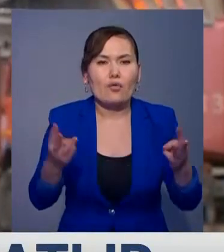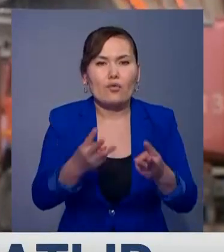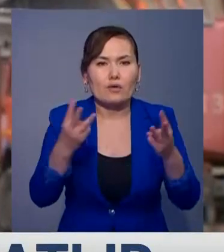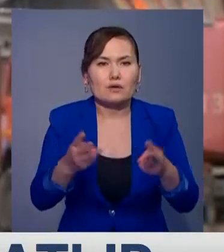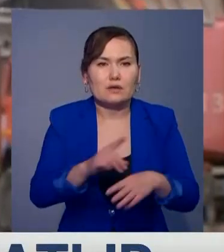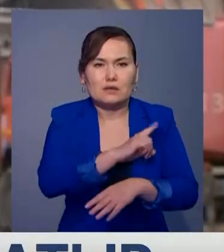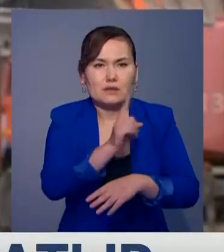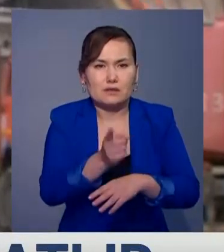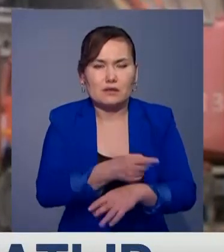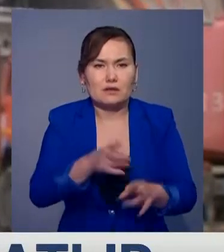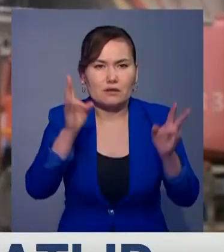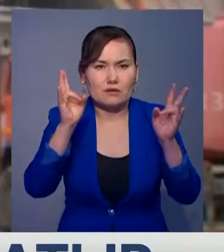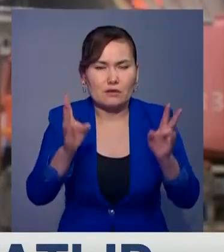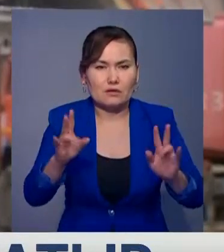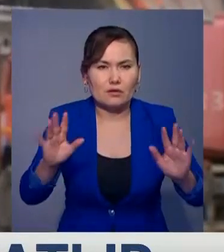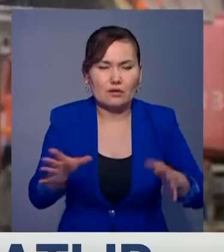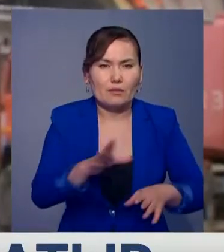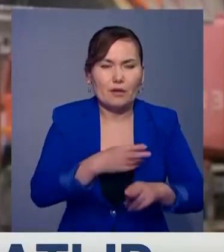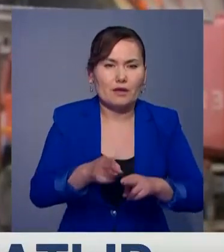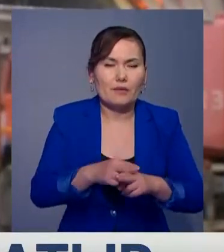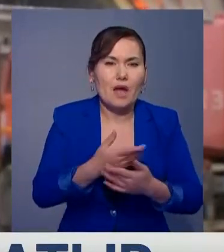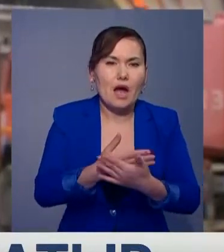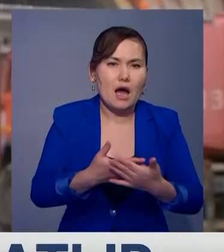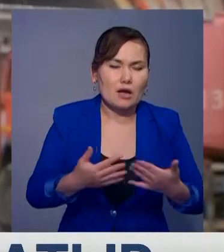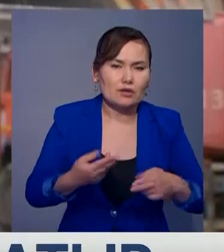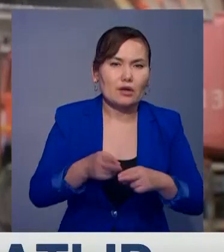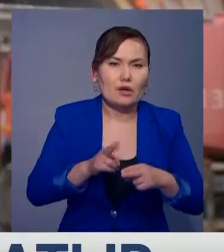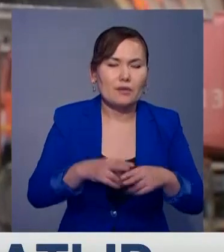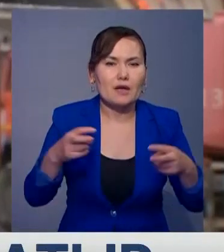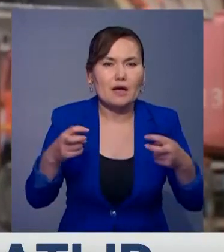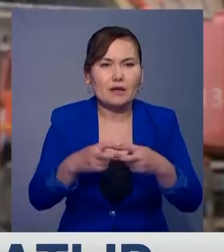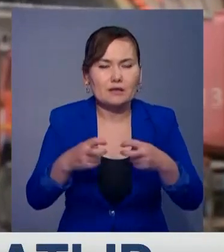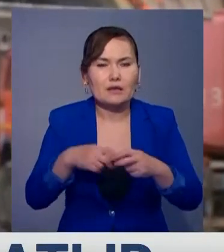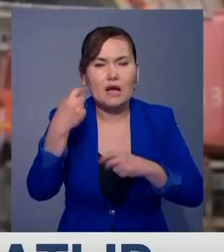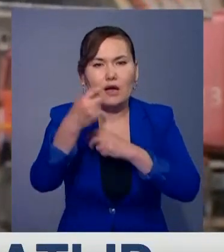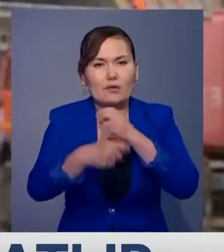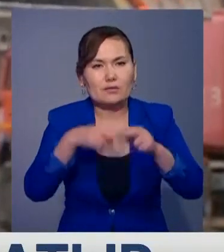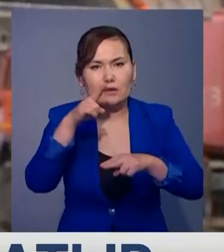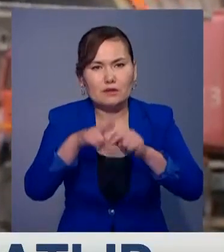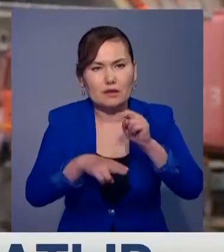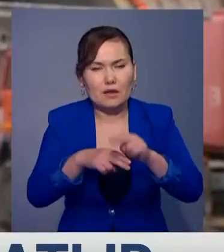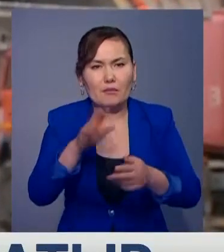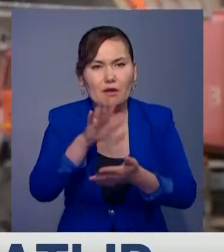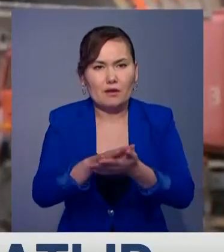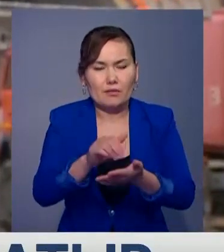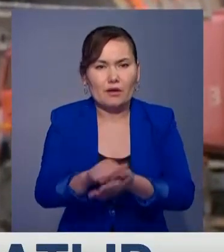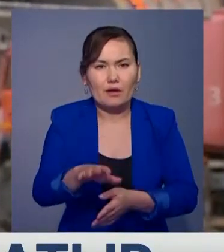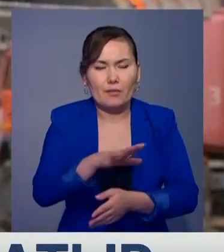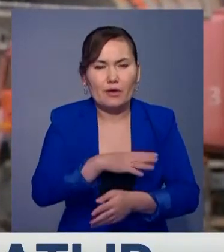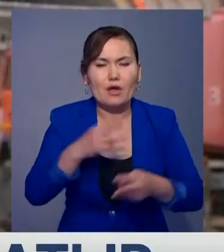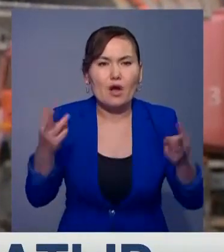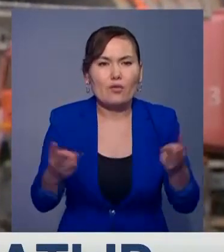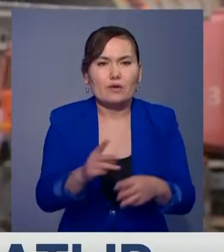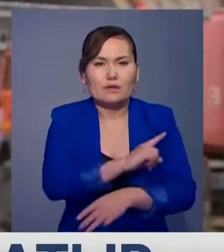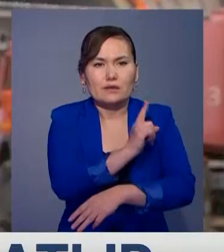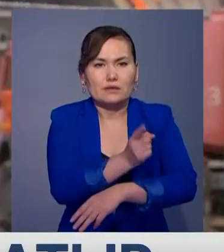болды. Бұл жерде өйткені әртүрлі дөңгелектер, жаңағы синтетикалық заттар деп отырсыз ғой, сол заттар көп болғандықтан өрттің жалыны өте